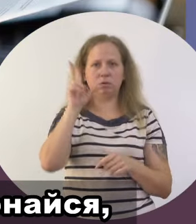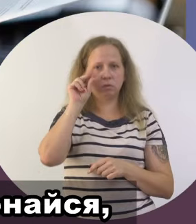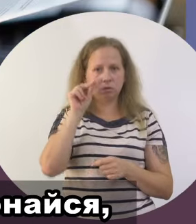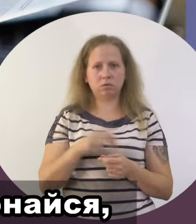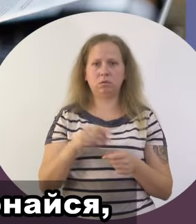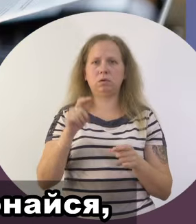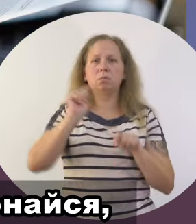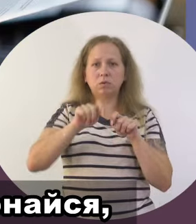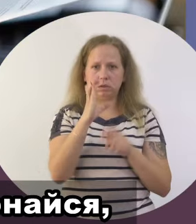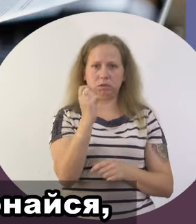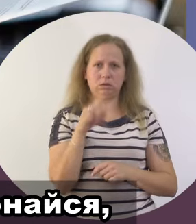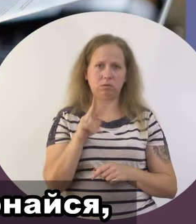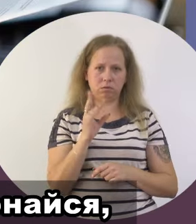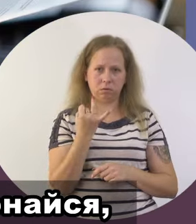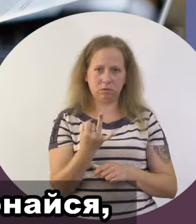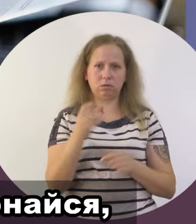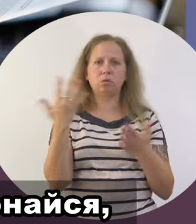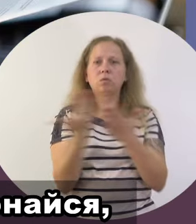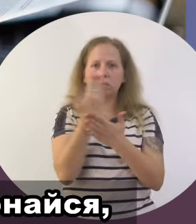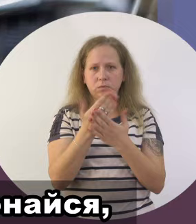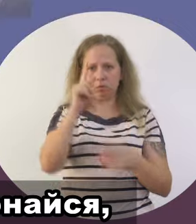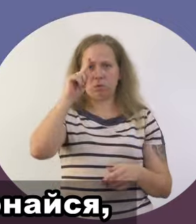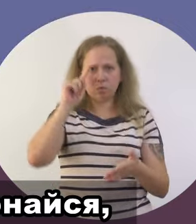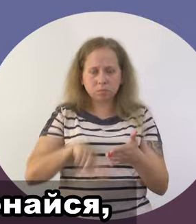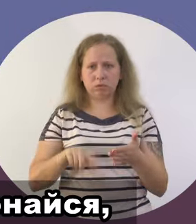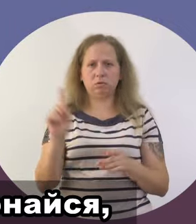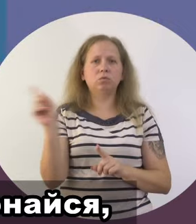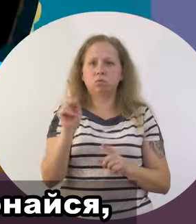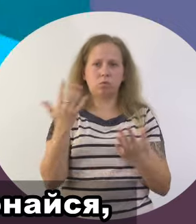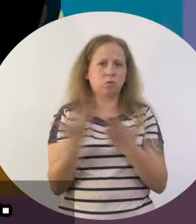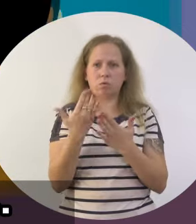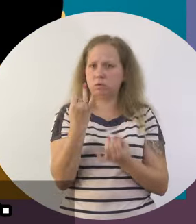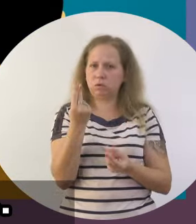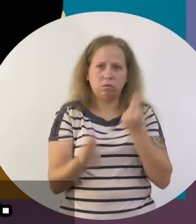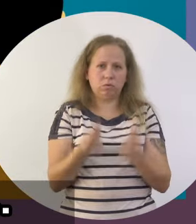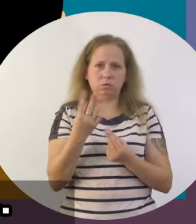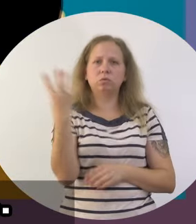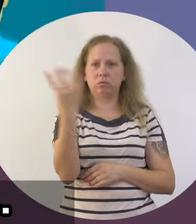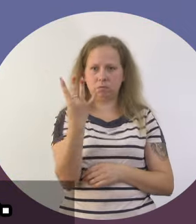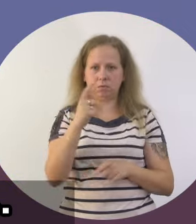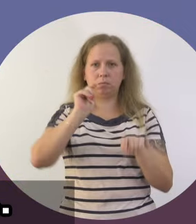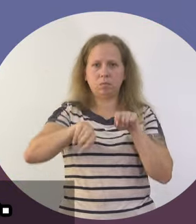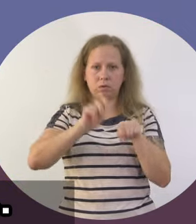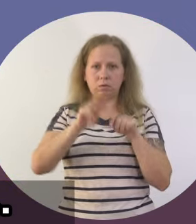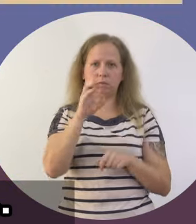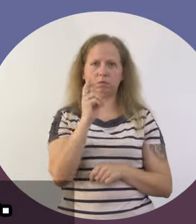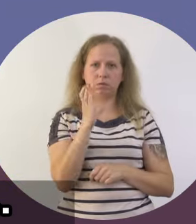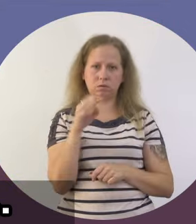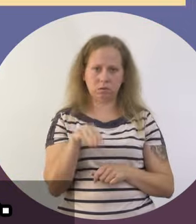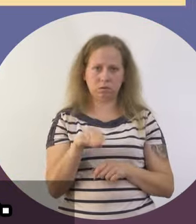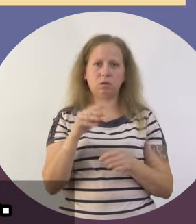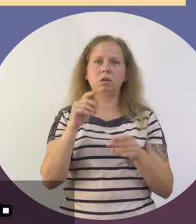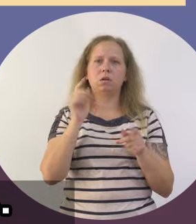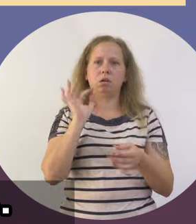Проверяй ссылки, которые упоминаются в новости. Убедись, что новость не является шуткой. Четвертое. Проверяй текст на эмоциональность